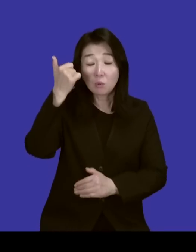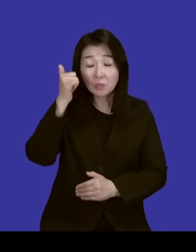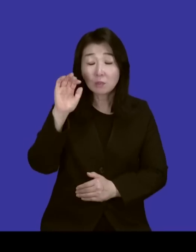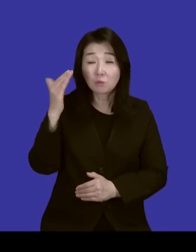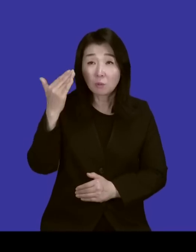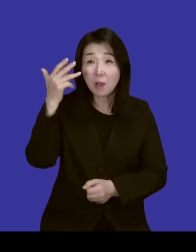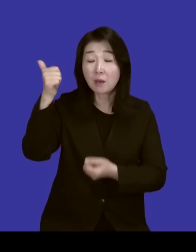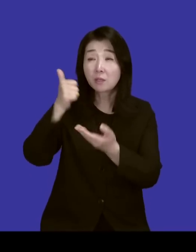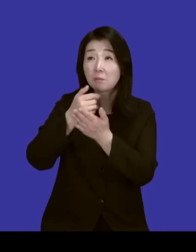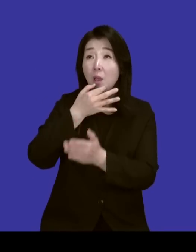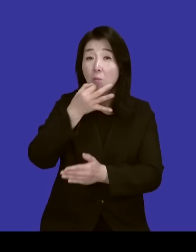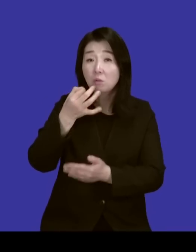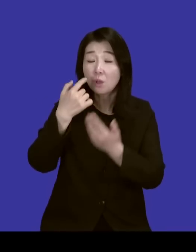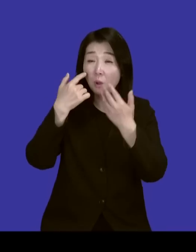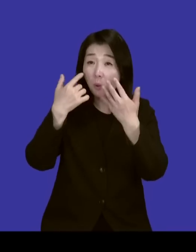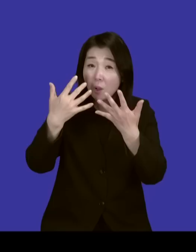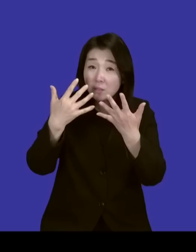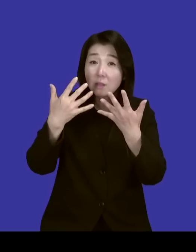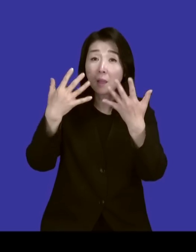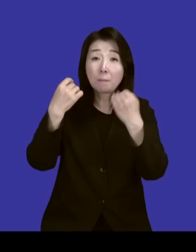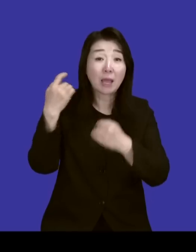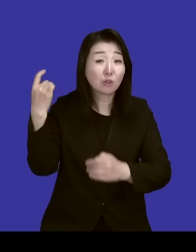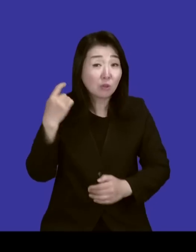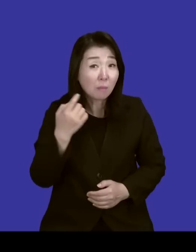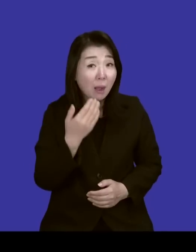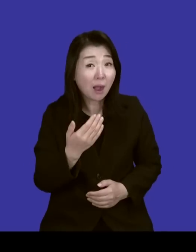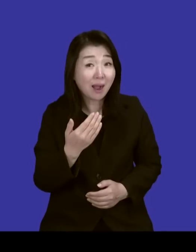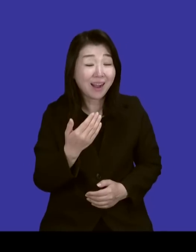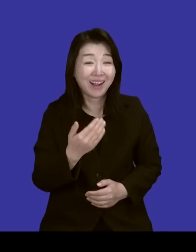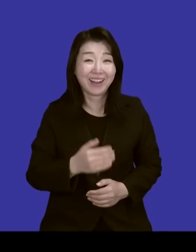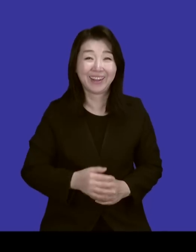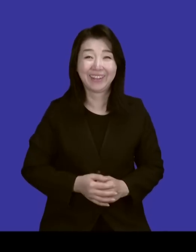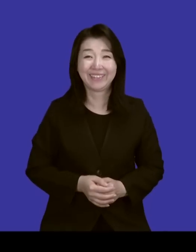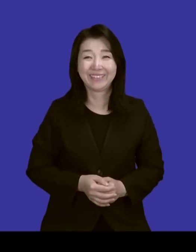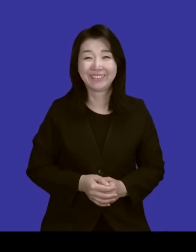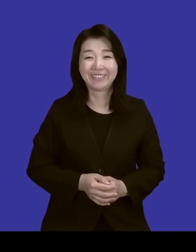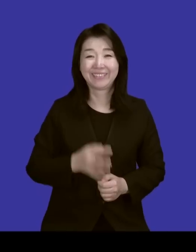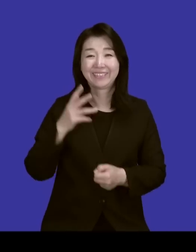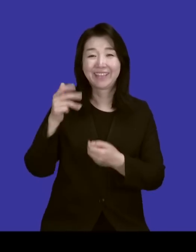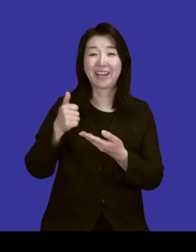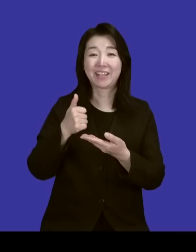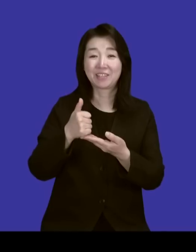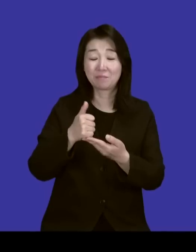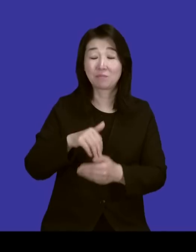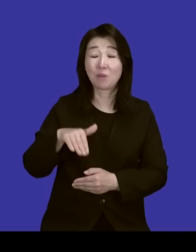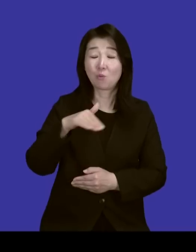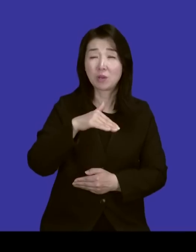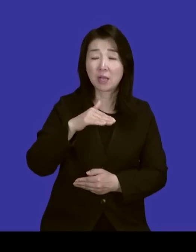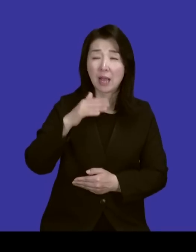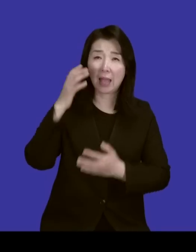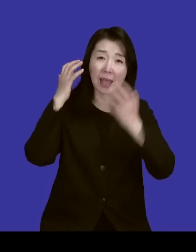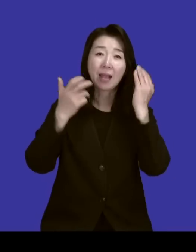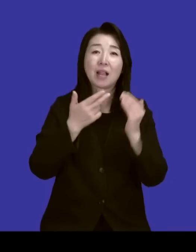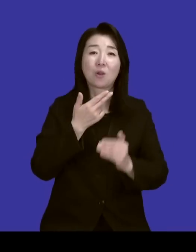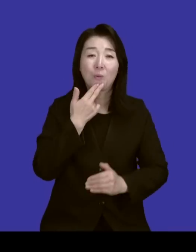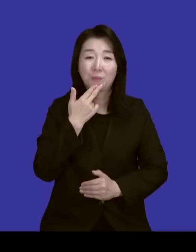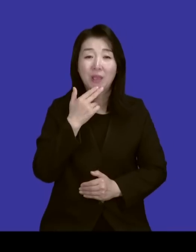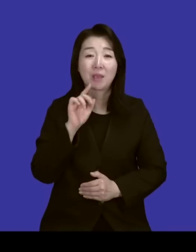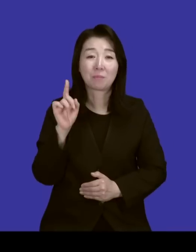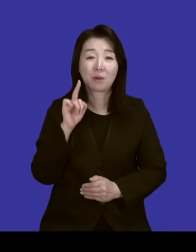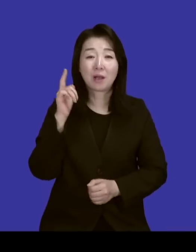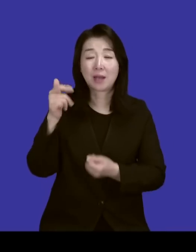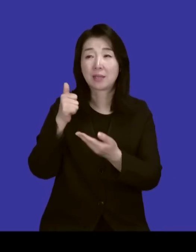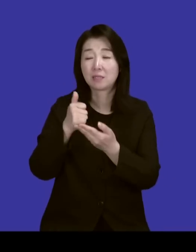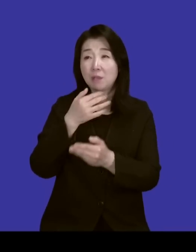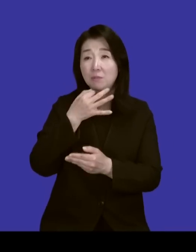하나님 목소리가 훨씬 많이 들립니까? 네. 그러니까 하나님이 우리가 헷갈리지 않도록 예.